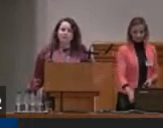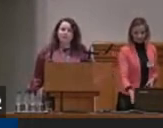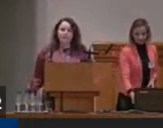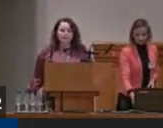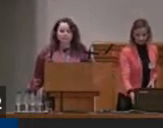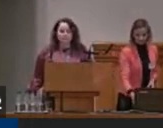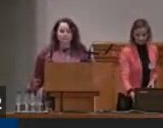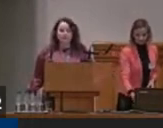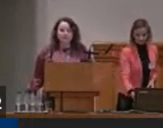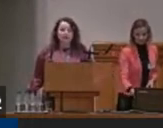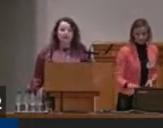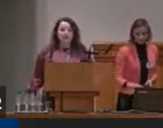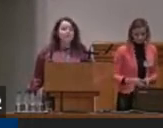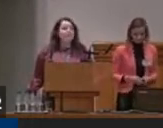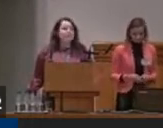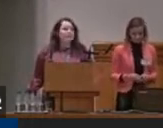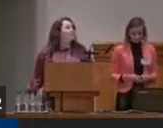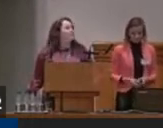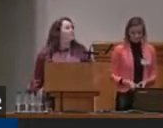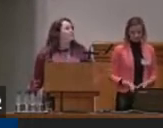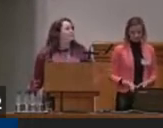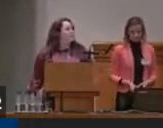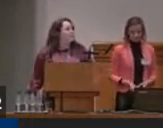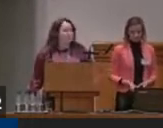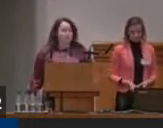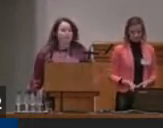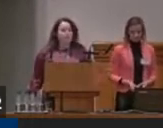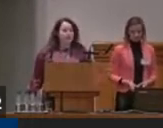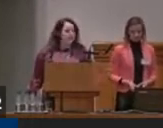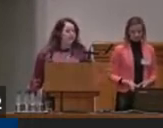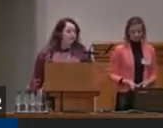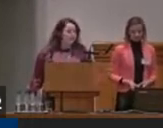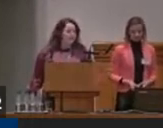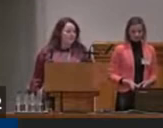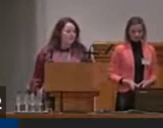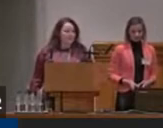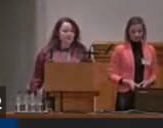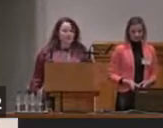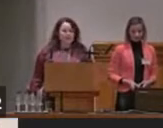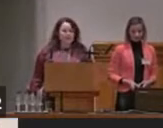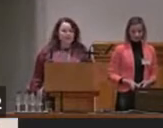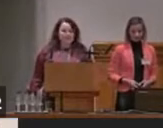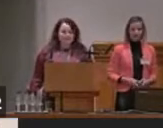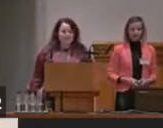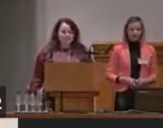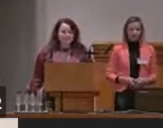wydawnictwa Zwarty i czasopismo, a ich proweniencja wskazuje na kilka źródeł.